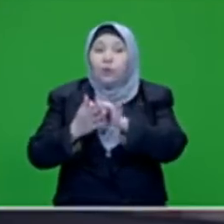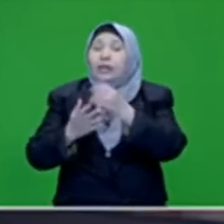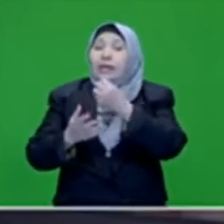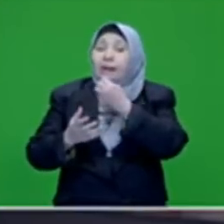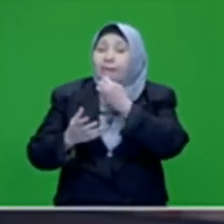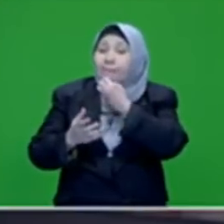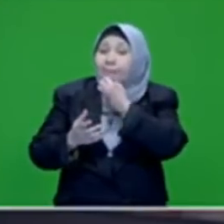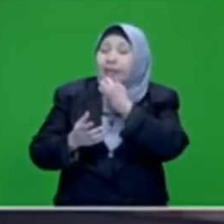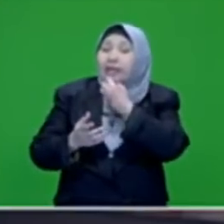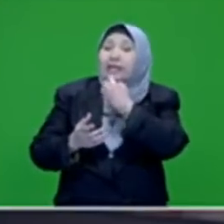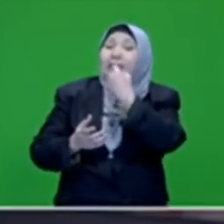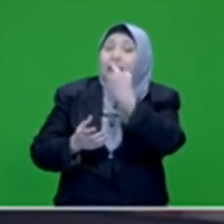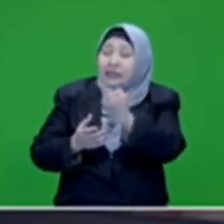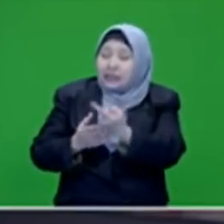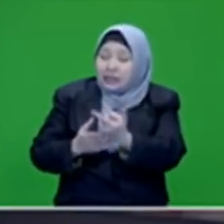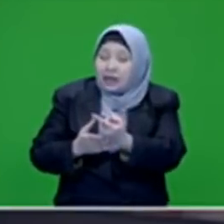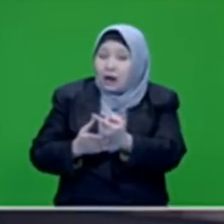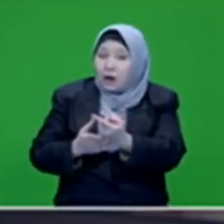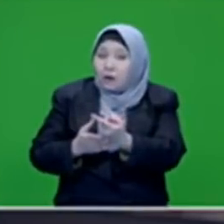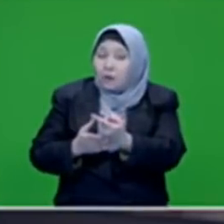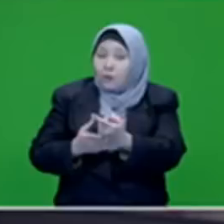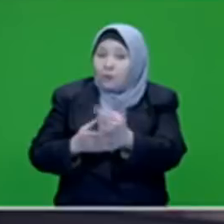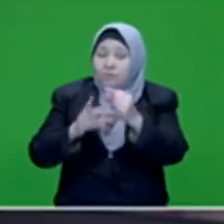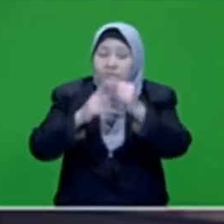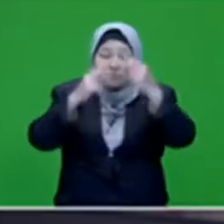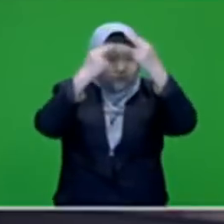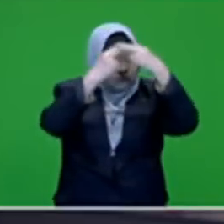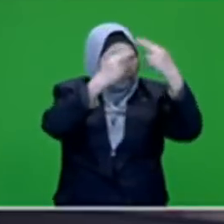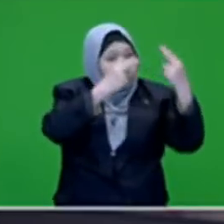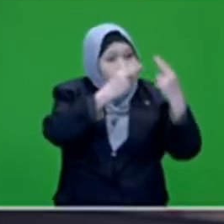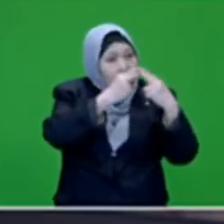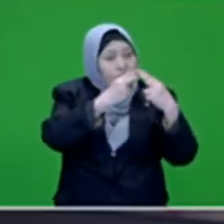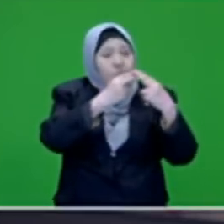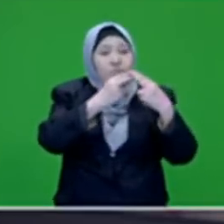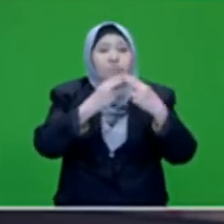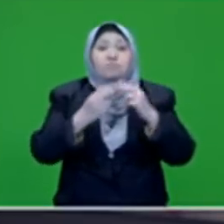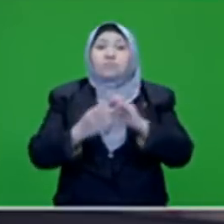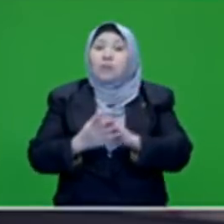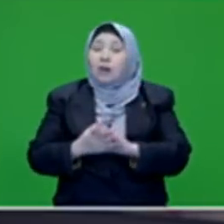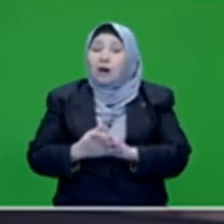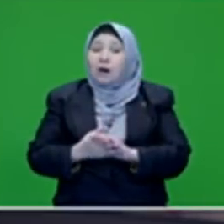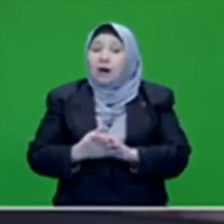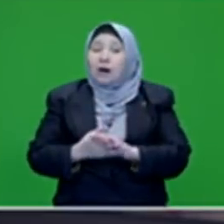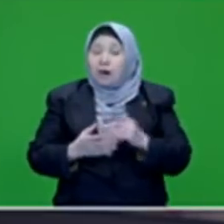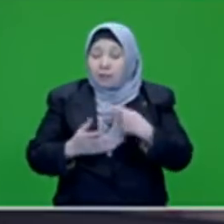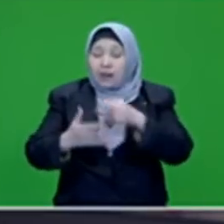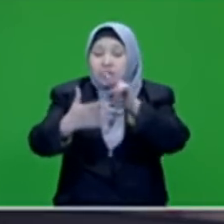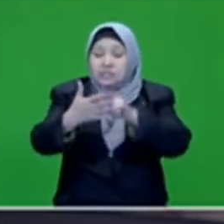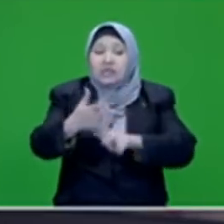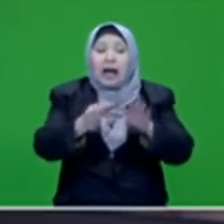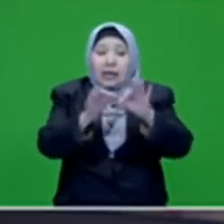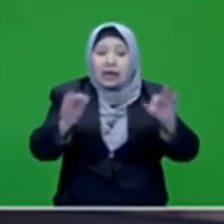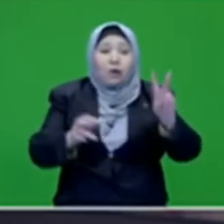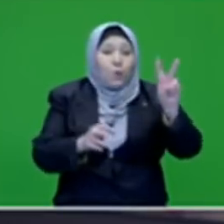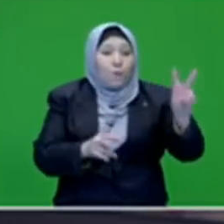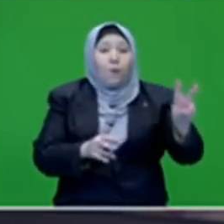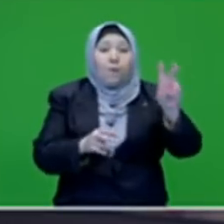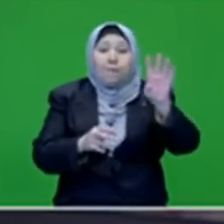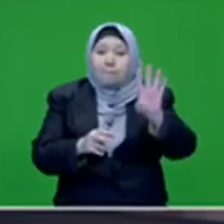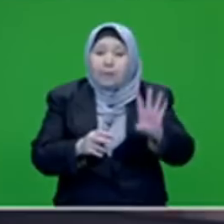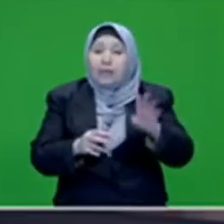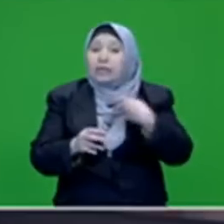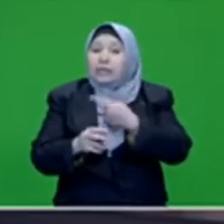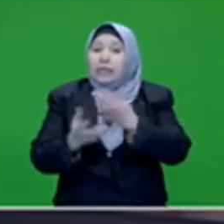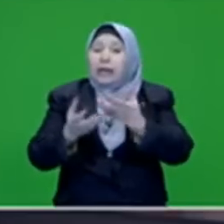dikatakan wahamma biha laula ar-ra'a burhana rabbih, ya. Kita nak baca ayat 24 ini kerana kita nak